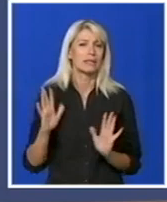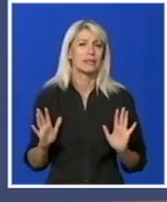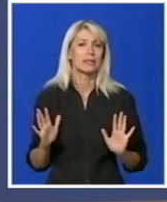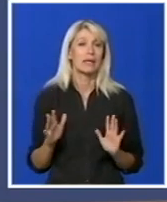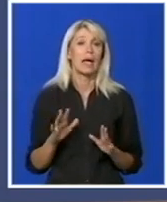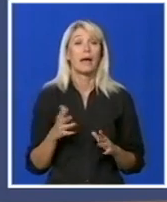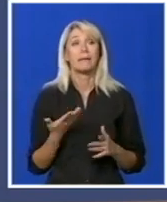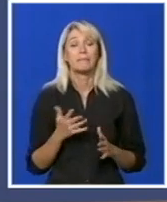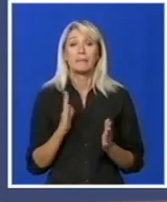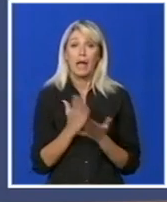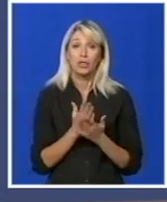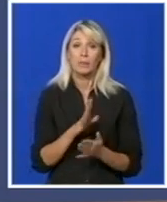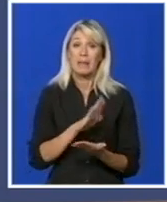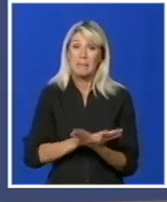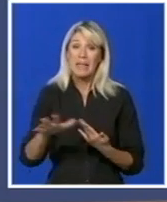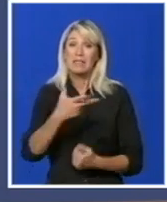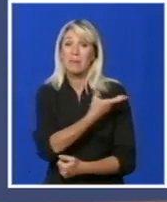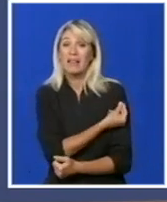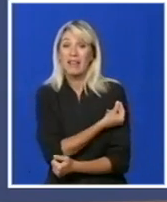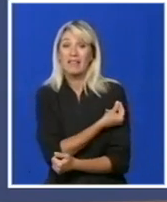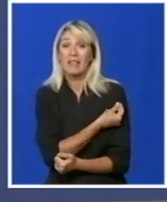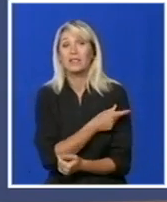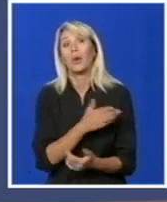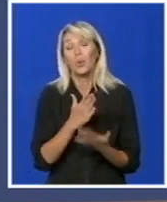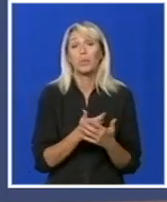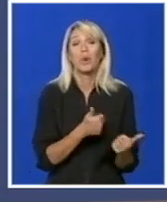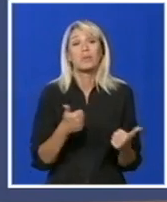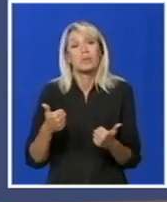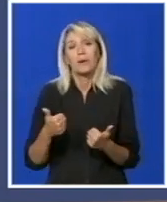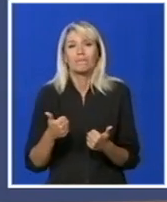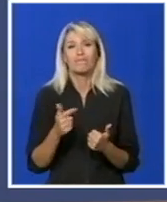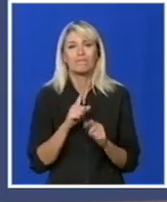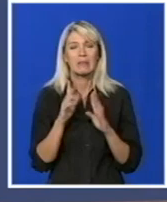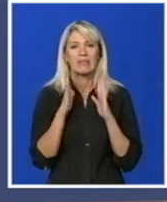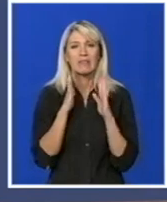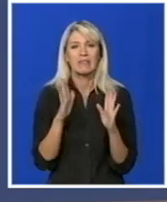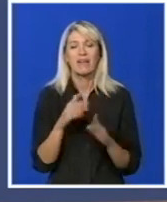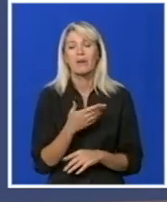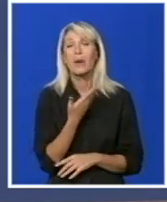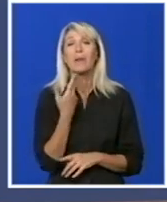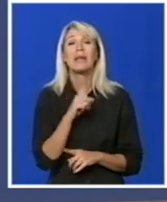besplatnu vakcinu očekivati? Pa bilo bi lepo, nisam siguran. Ne postoji nijedan besplatan ručak na svetu.